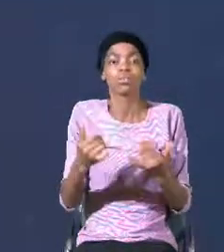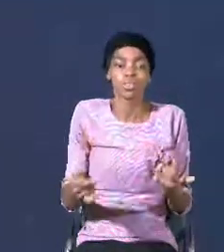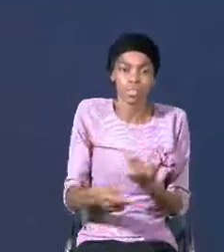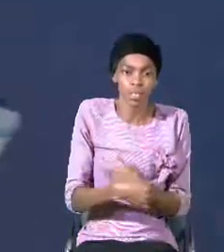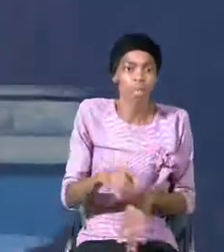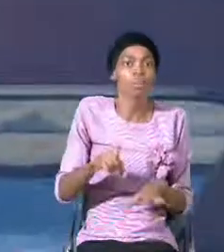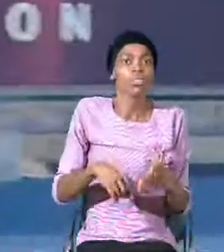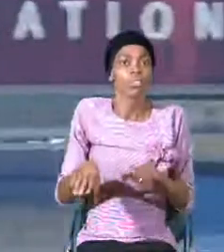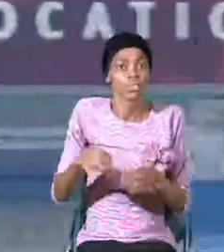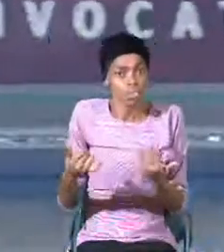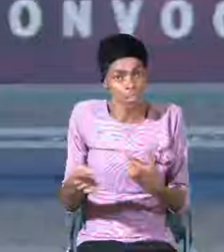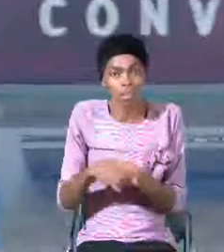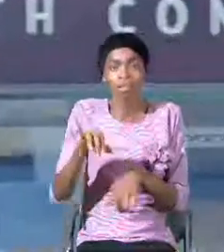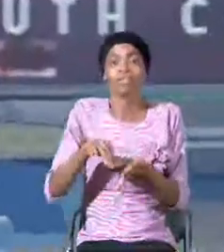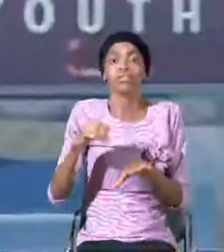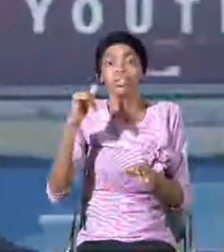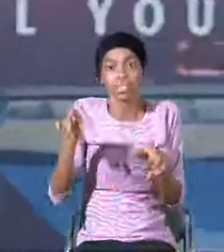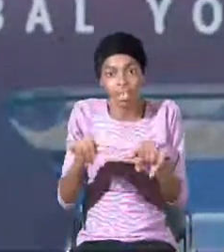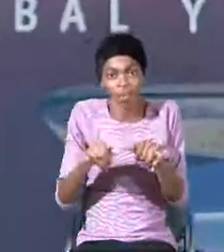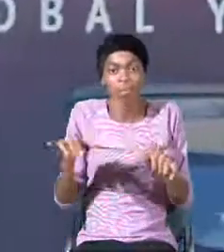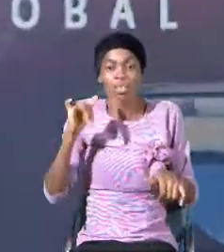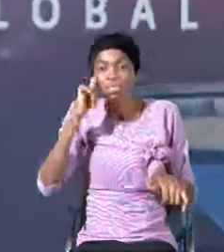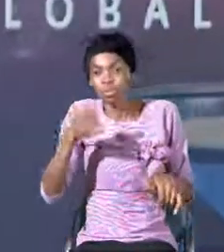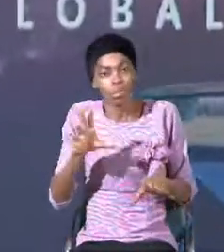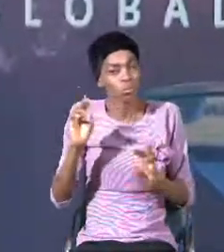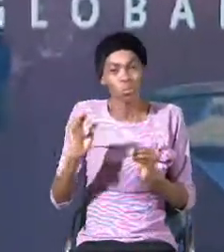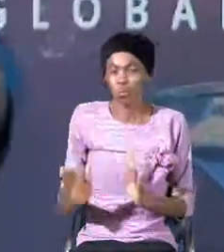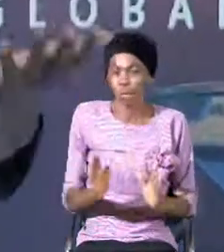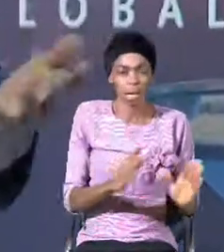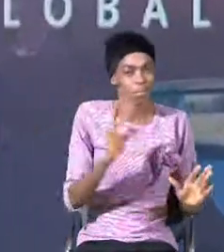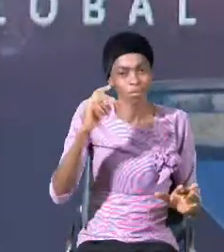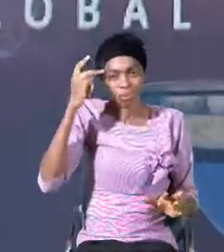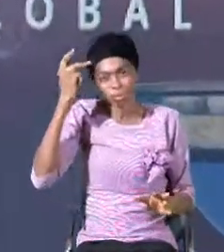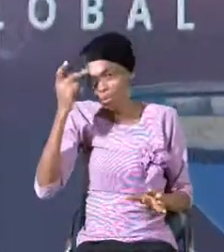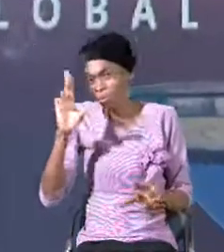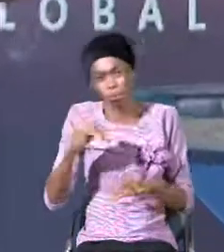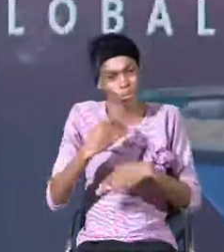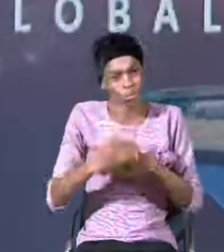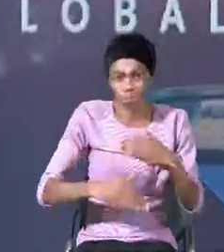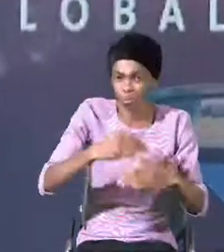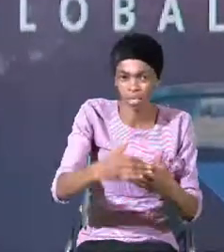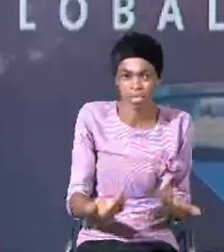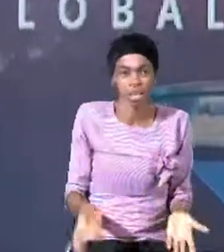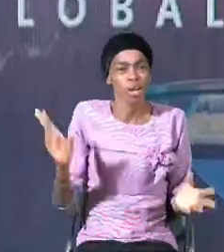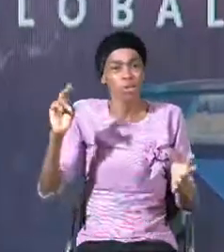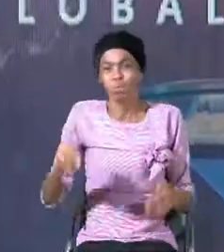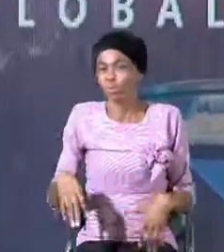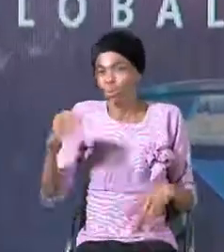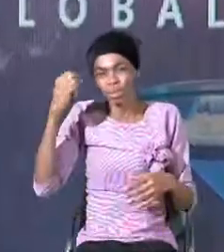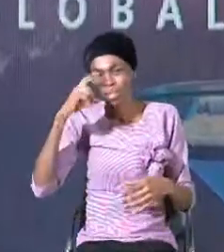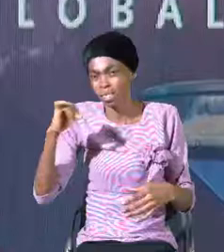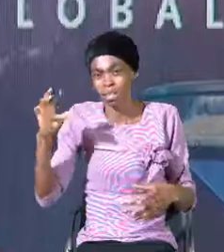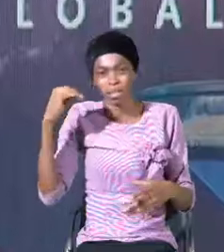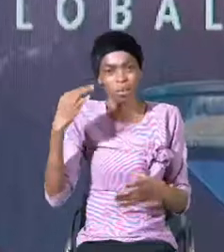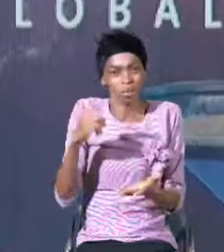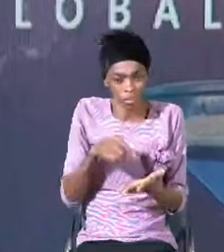aujourd'hui. Ce qu'ils font aujourd'hui, ils vont encore répéter ça demain. Il n'y a pas de plan, il n'y a pas d'objectif, il n'y a pas de progrès. Il n'y a pas de perception